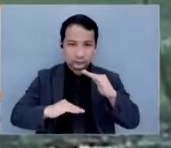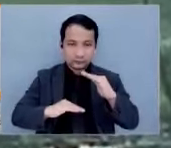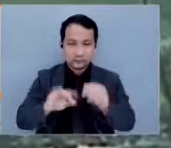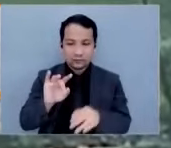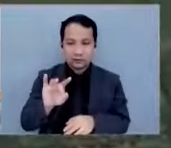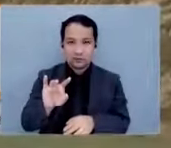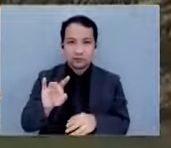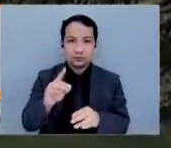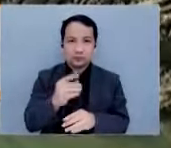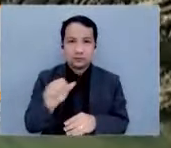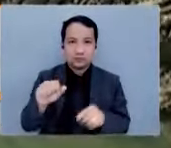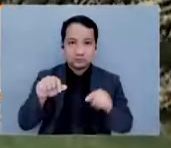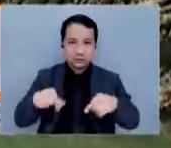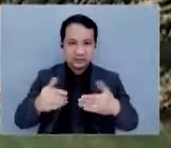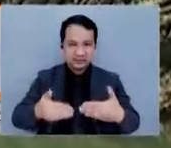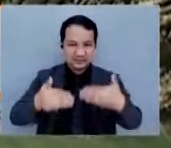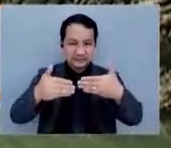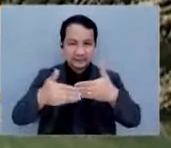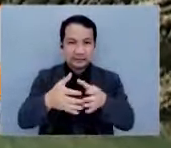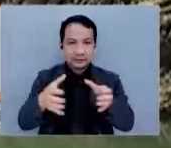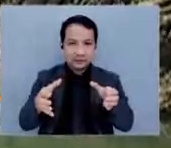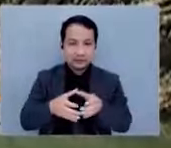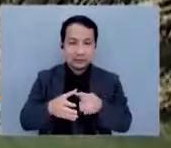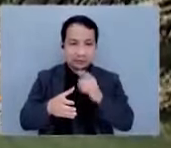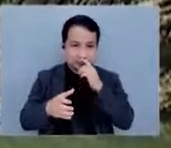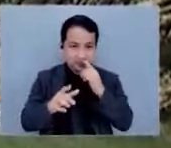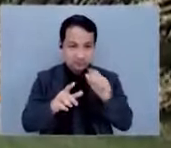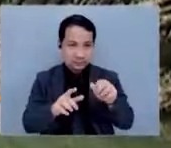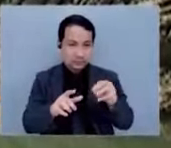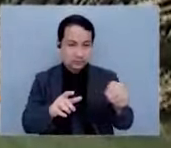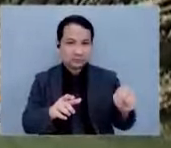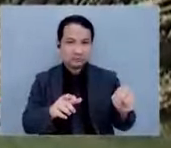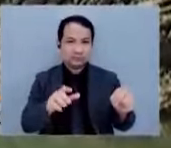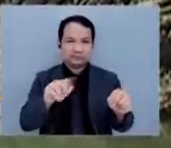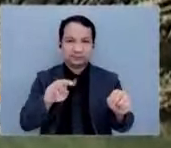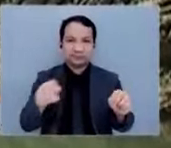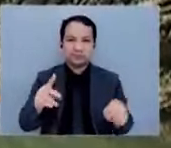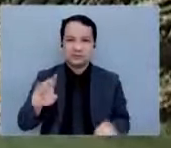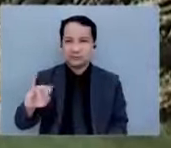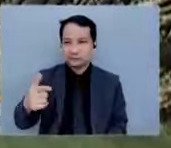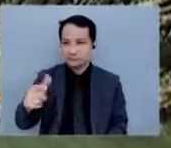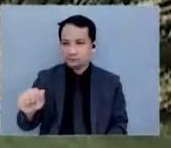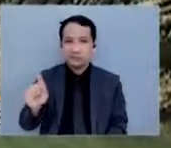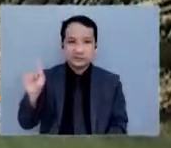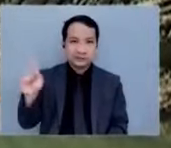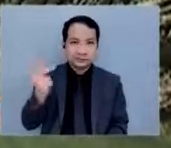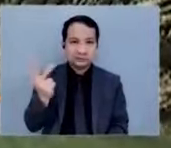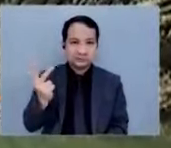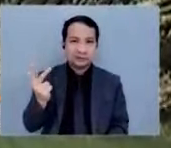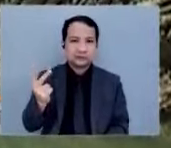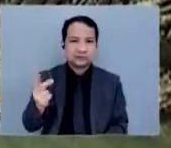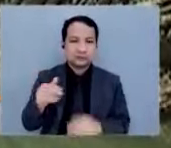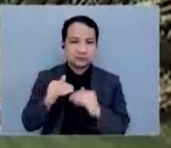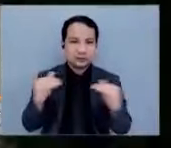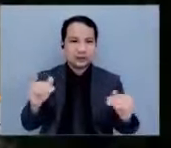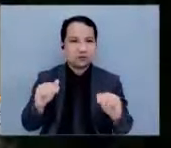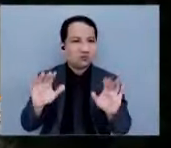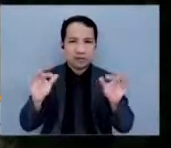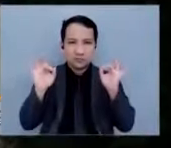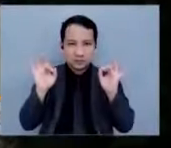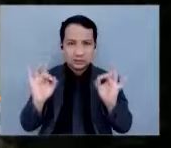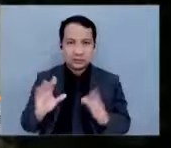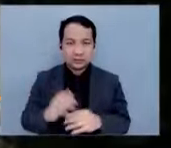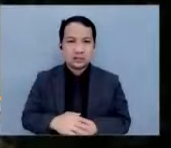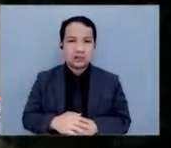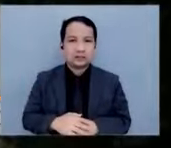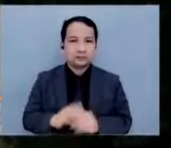sa Pilipinas. Kabilang sa mga yan ang La Mesa, ang Buklaw at Binga Dam. Bagamat wala pang mga ito sa critical water level, malaki